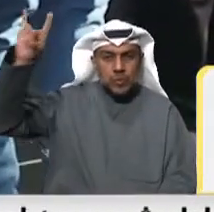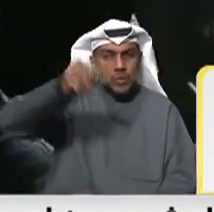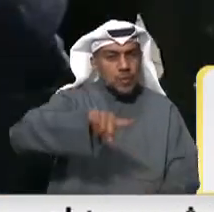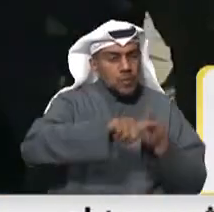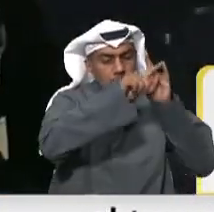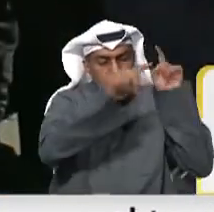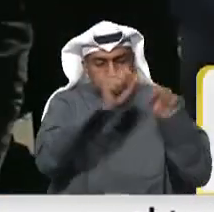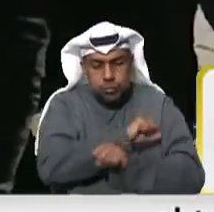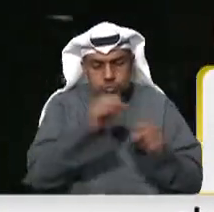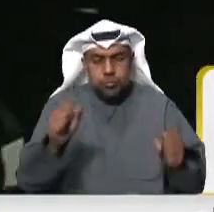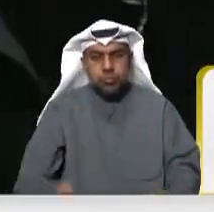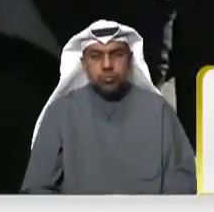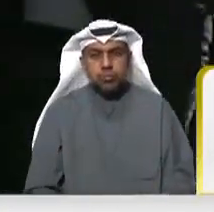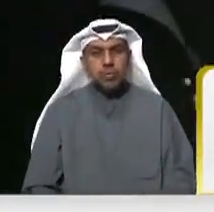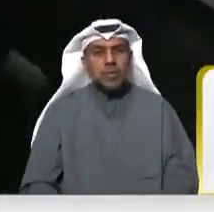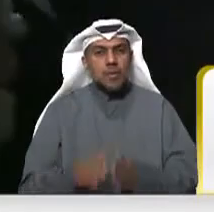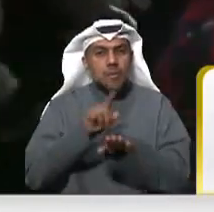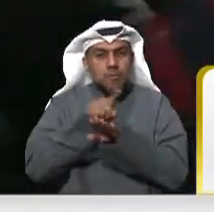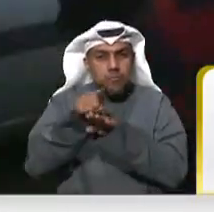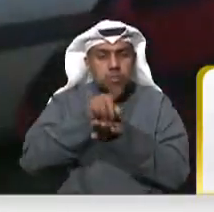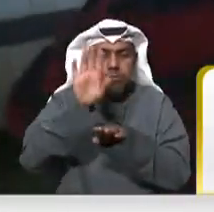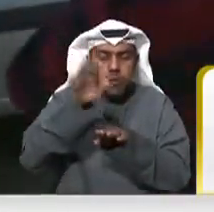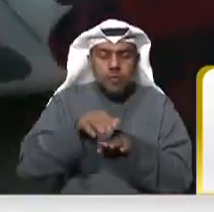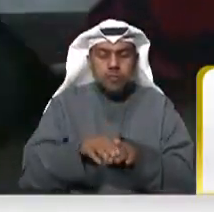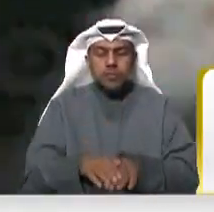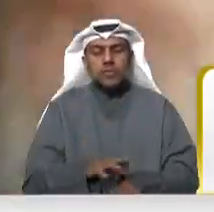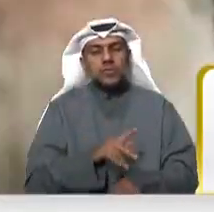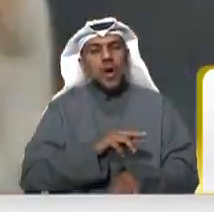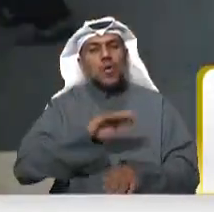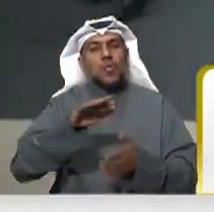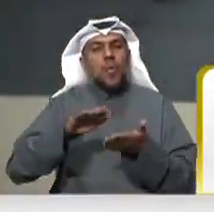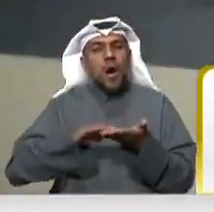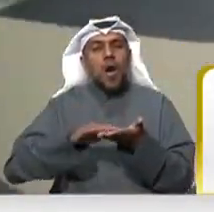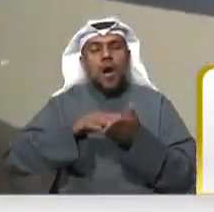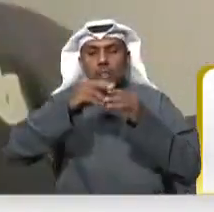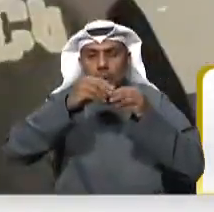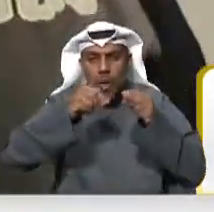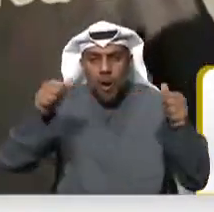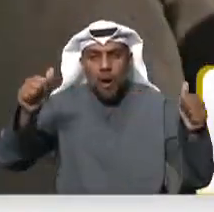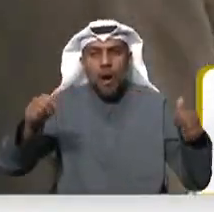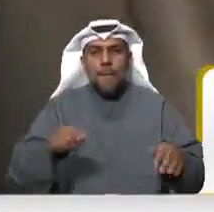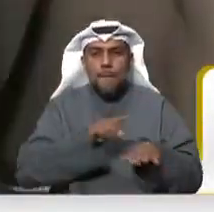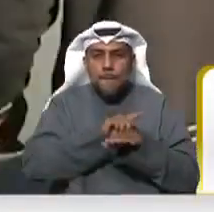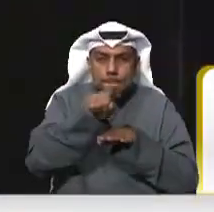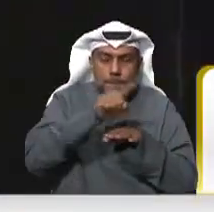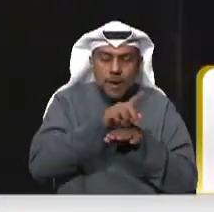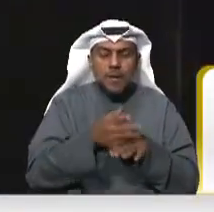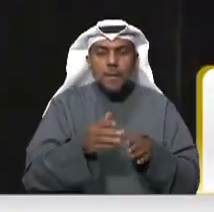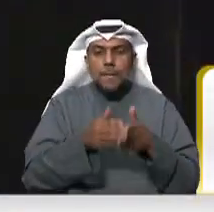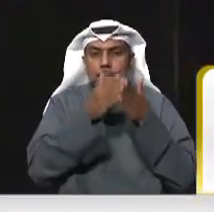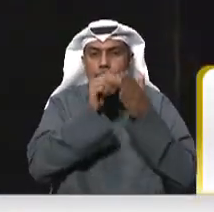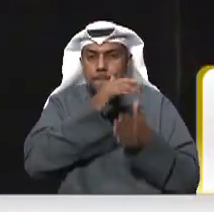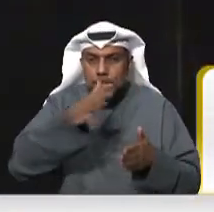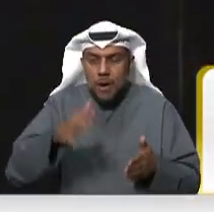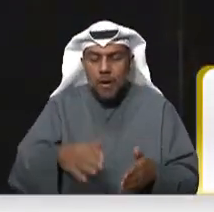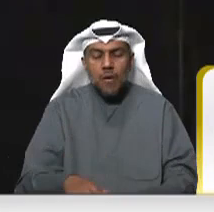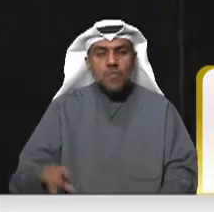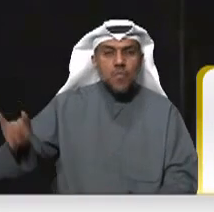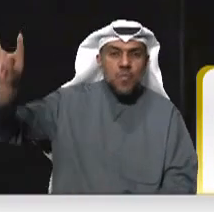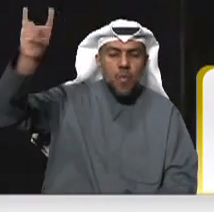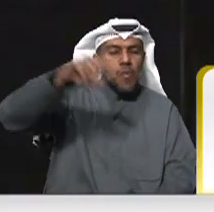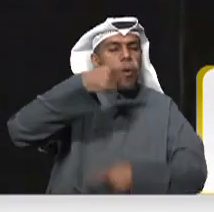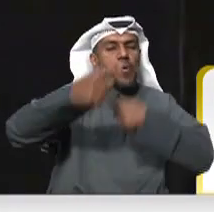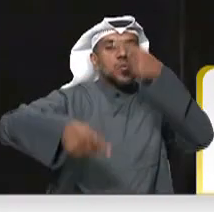شهيد، غالبيتهم من الأطفال والنساء، وأكثر من 72,000 جريح في حصيلة غير